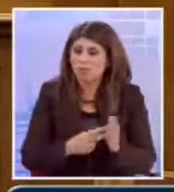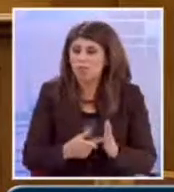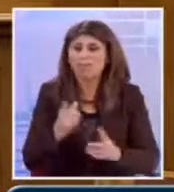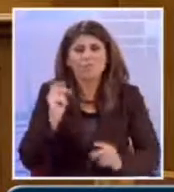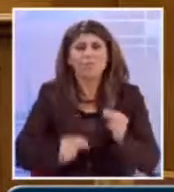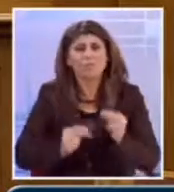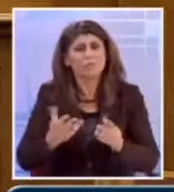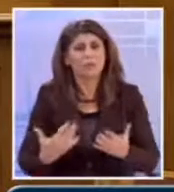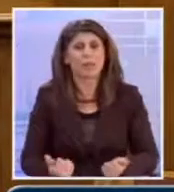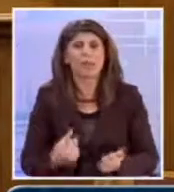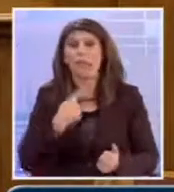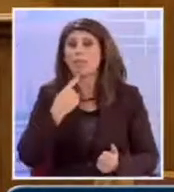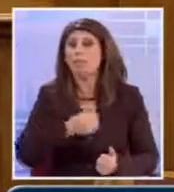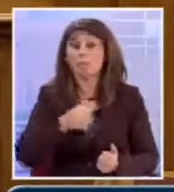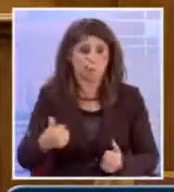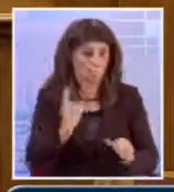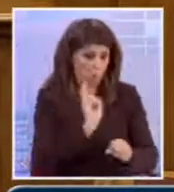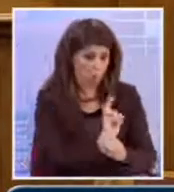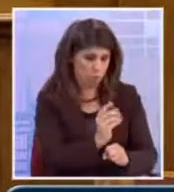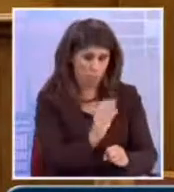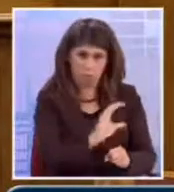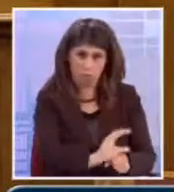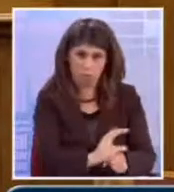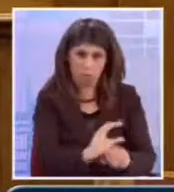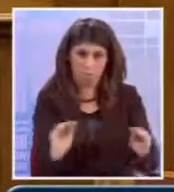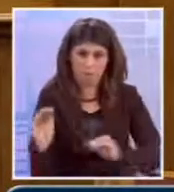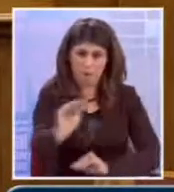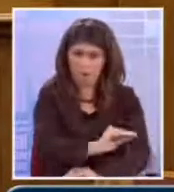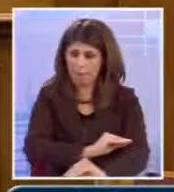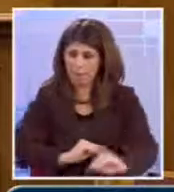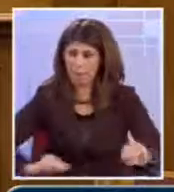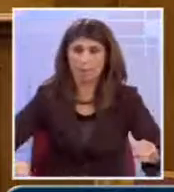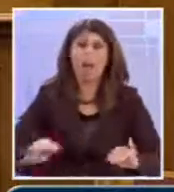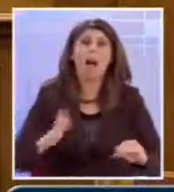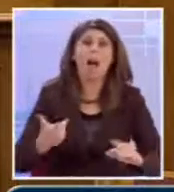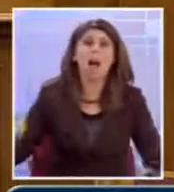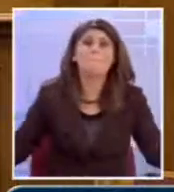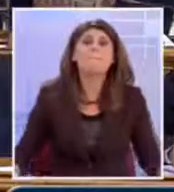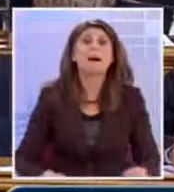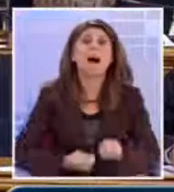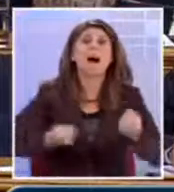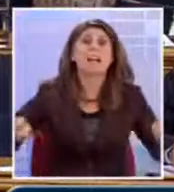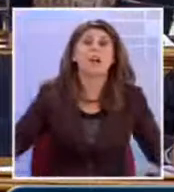μιλάμε μόνο για αναδιανομή των πόρων, αλλά και για μια παραγωγική ανασυγκρότηση.